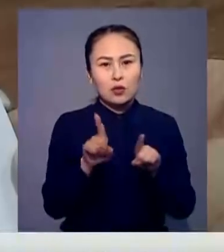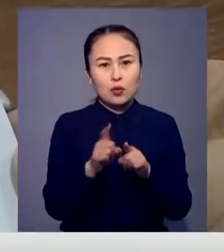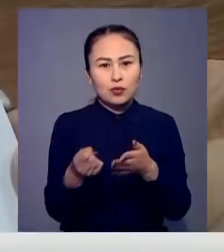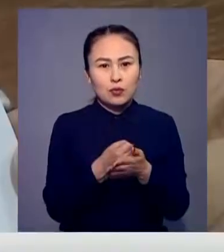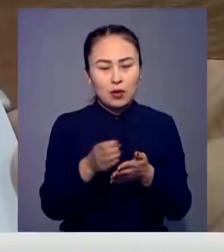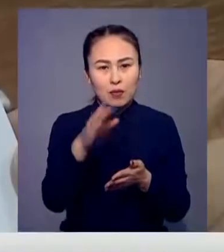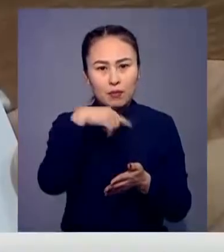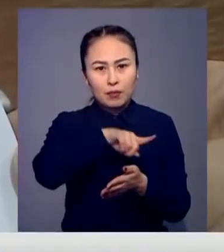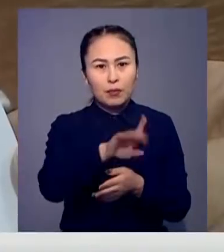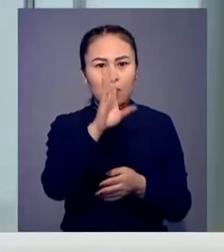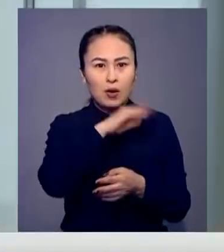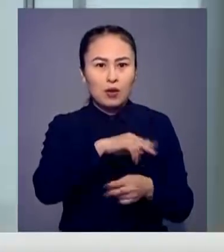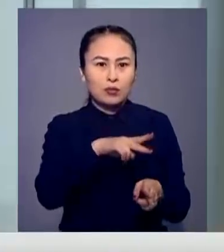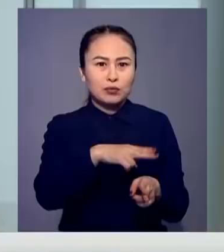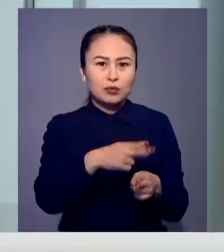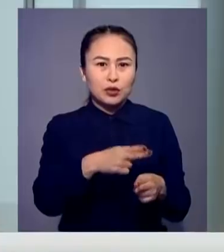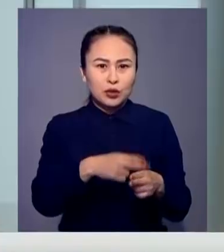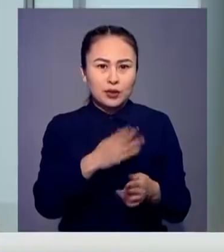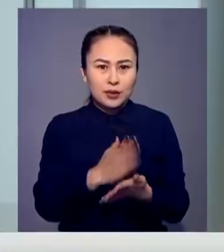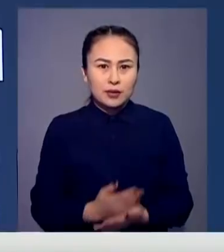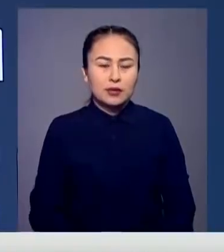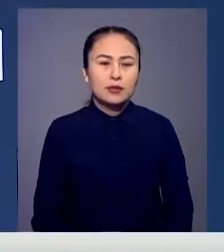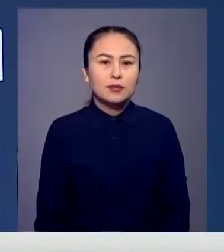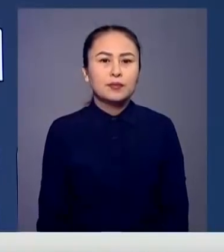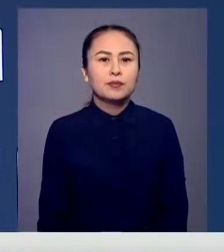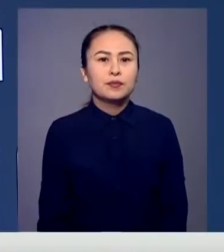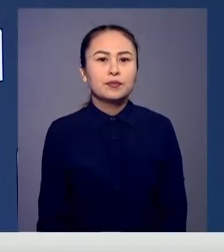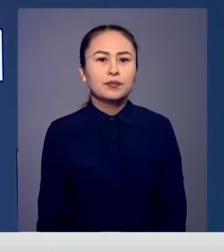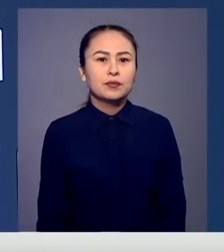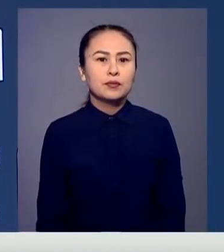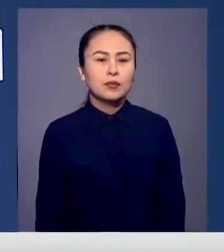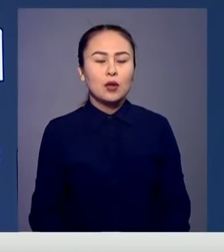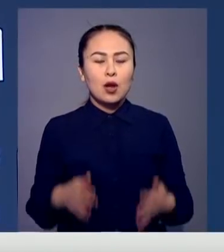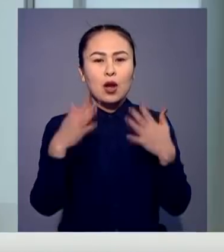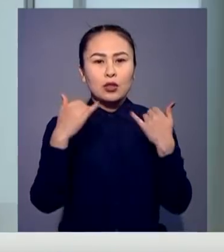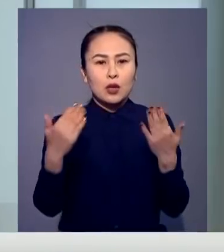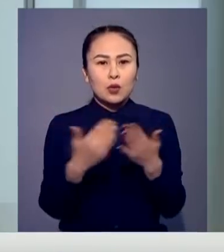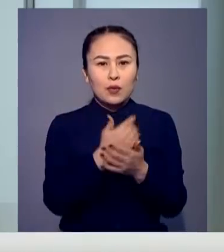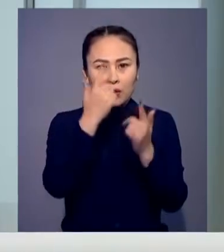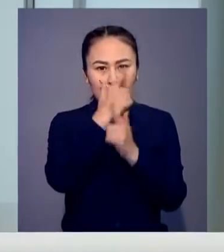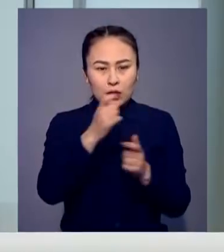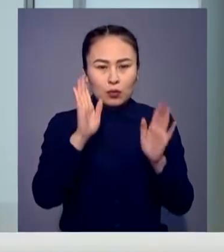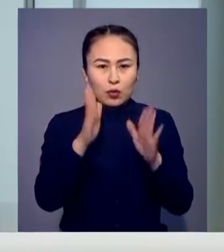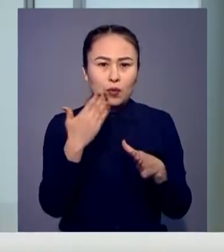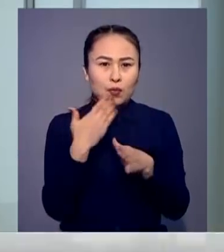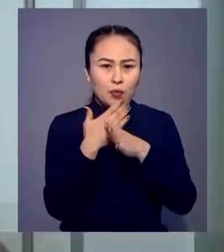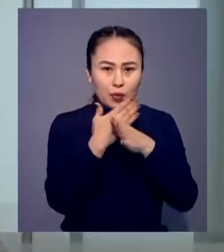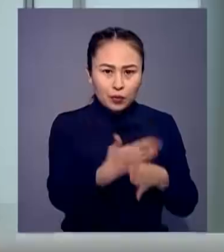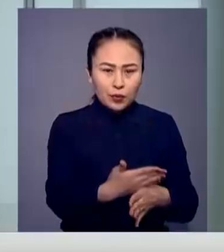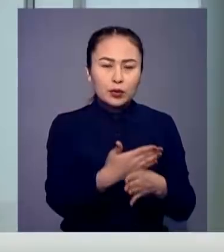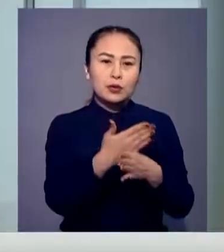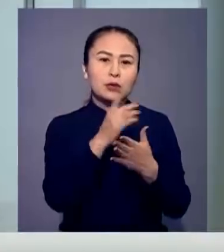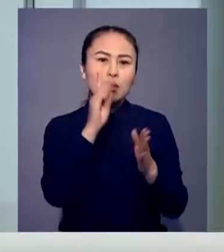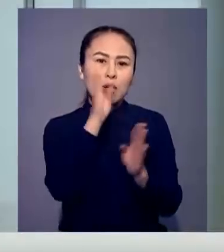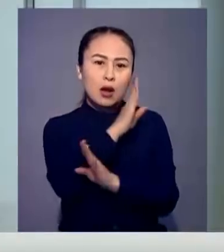Енді біздер көмек береміз. Қазір жаңа екі постановление уже неден комитет экологии уже